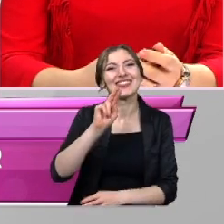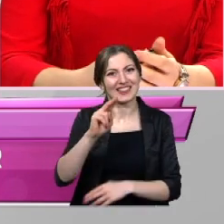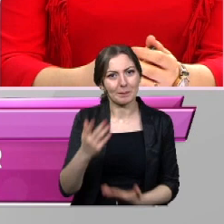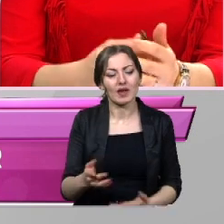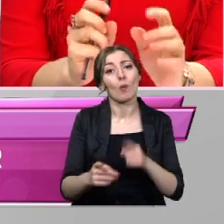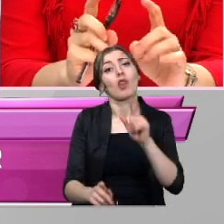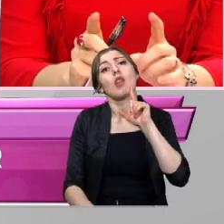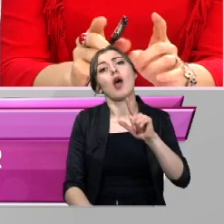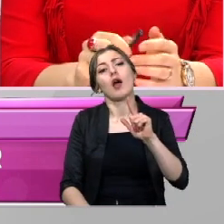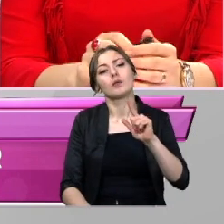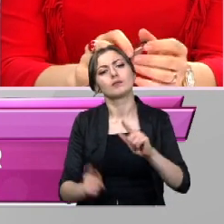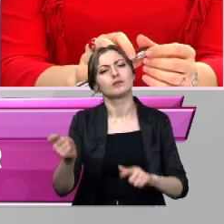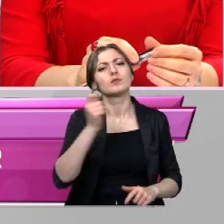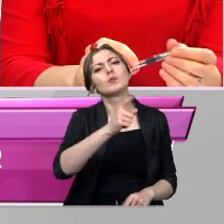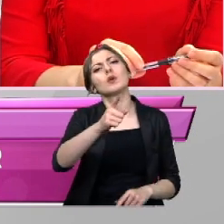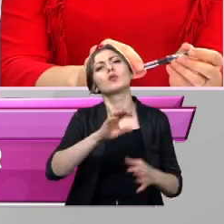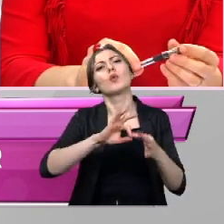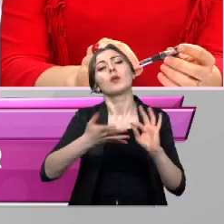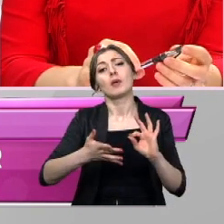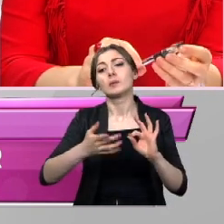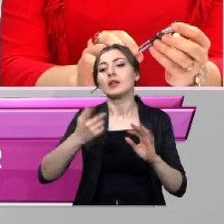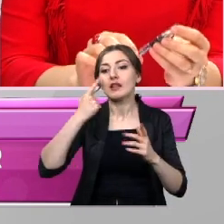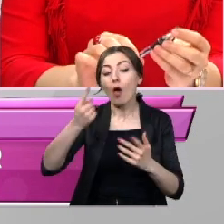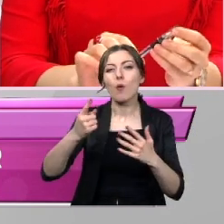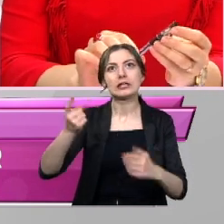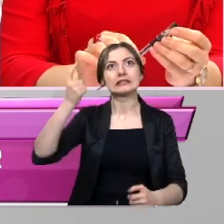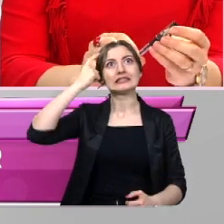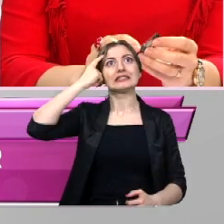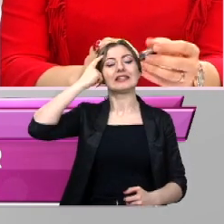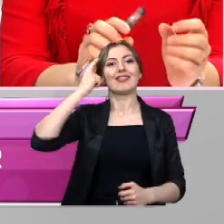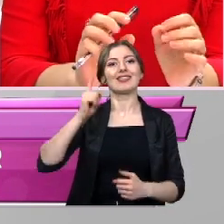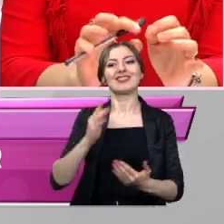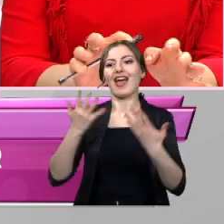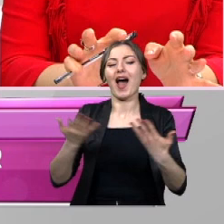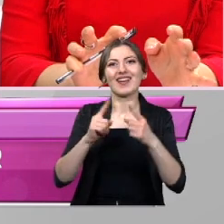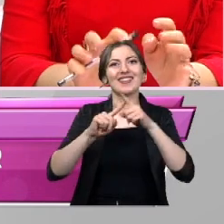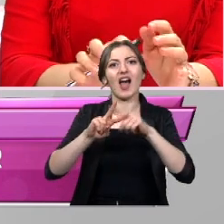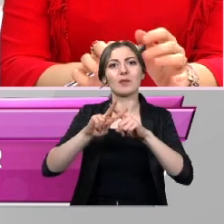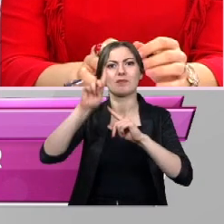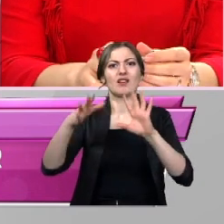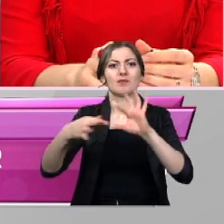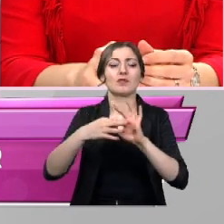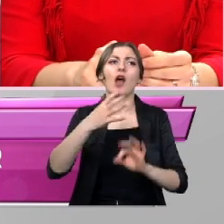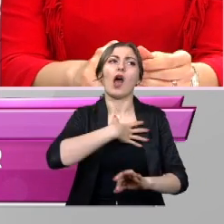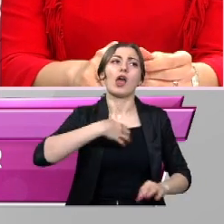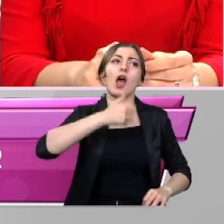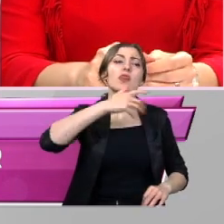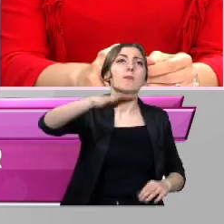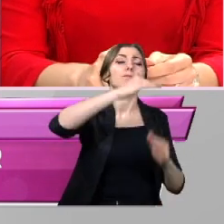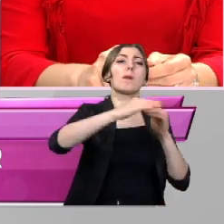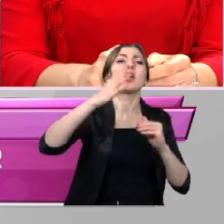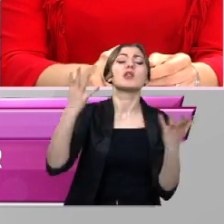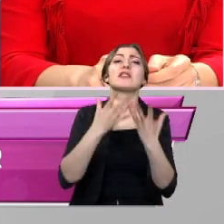etmeliyiz mesela burada çok çok güzel bir soru tanımlayıcı takdir dediğimiz bir kavram var ve Bence bütün anne-babaları bunu çok iyi bilmesi